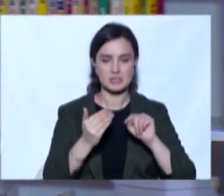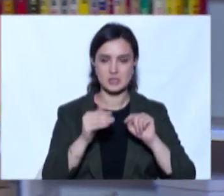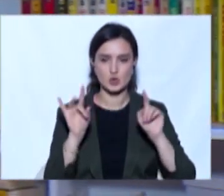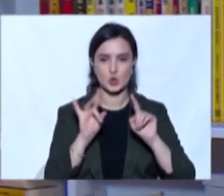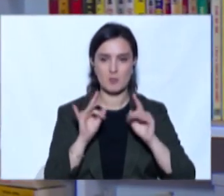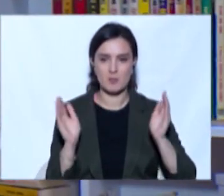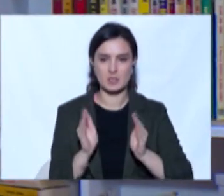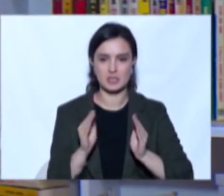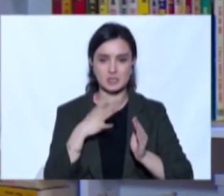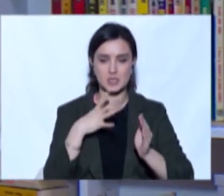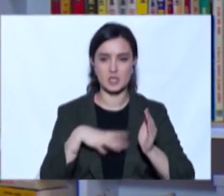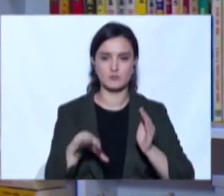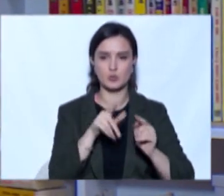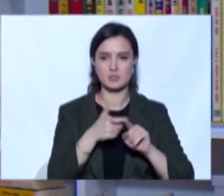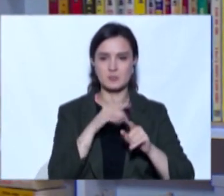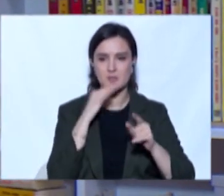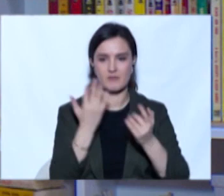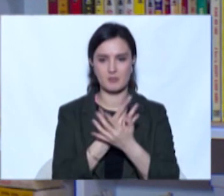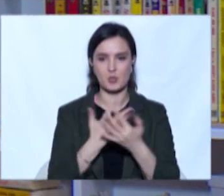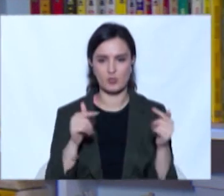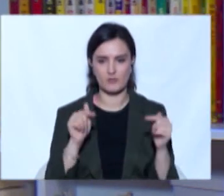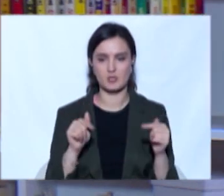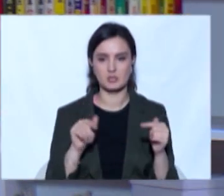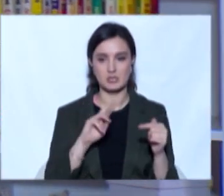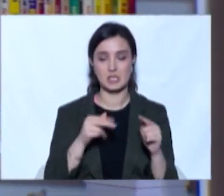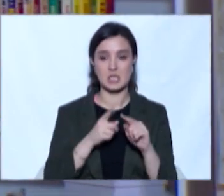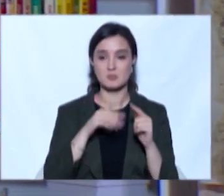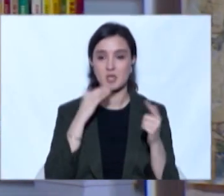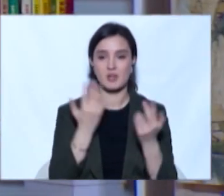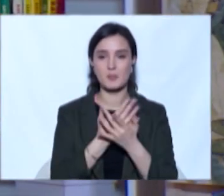ზომისა, არის სამართლად მრავალფეროვანი, ხო? და ეს